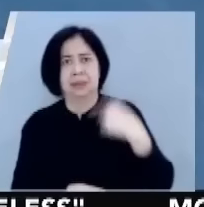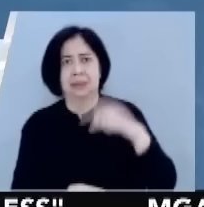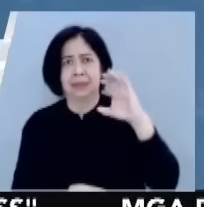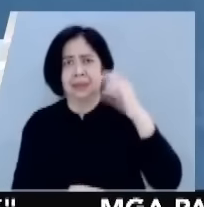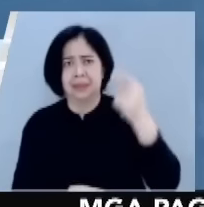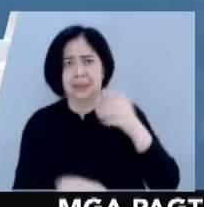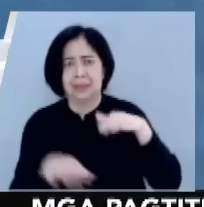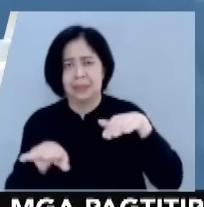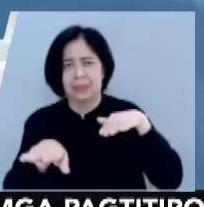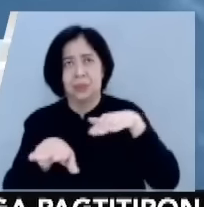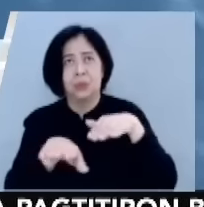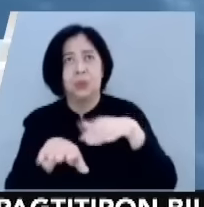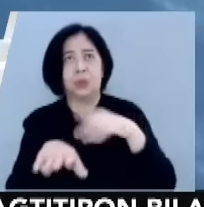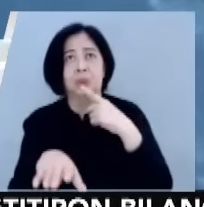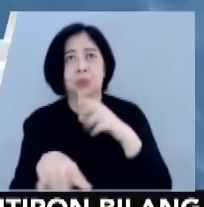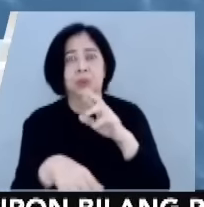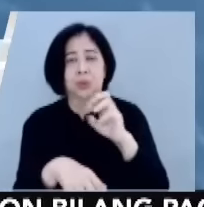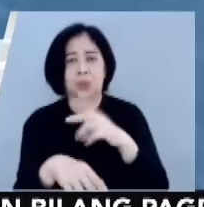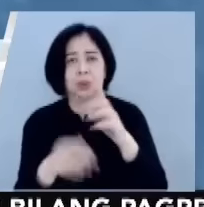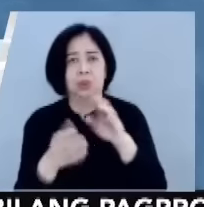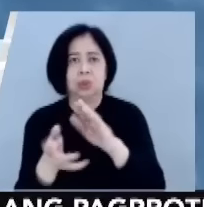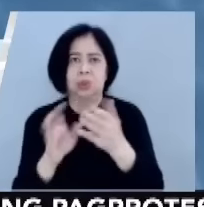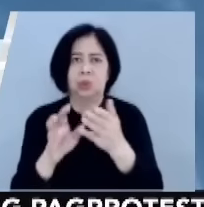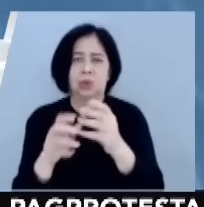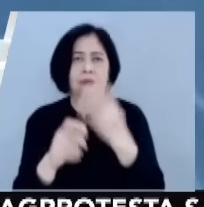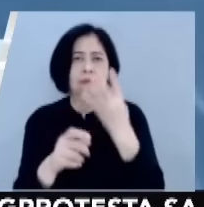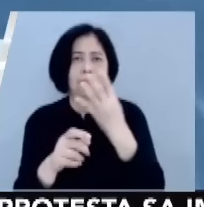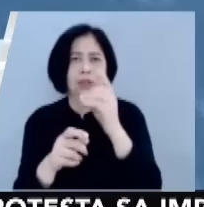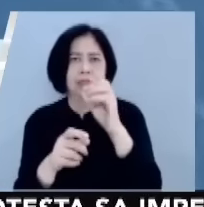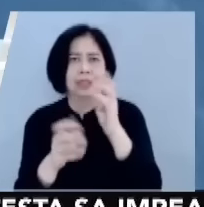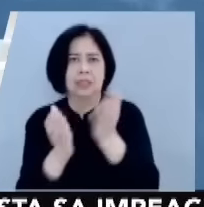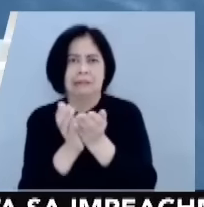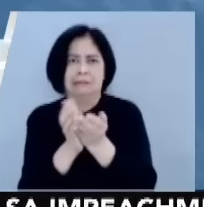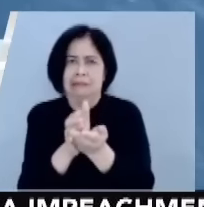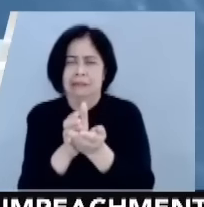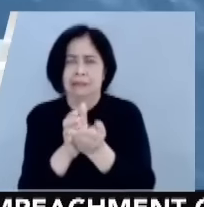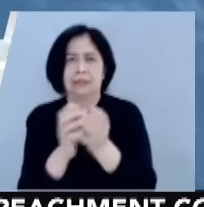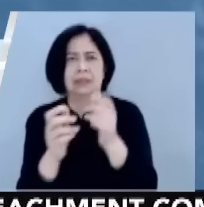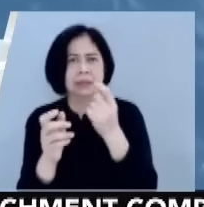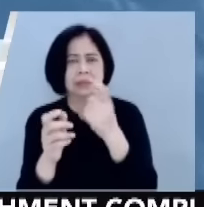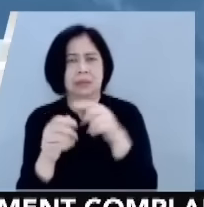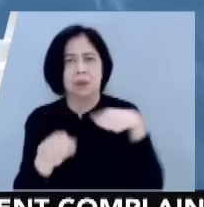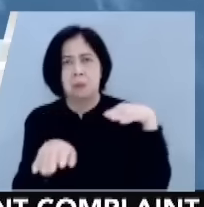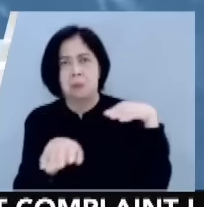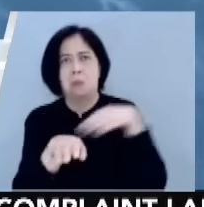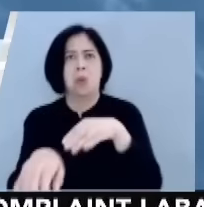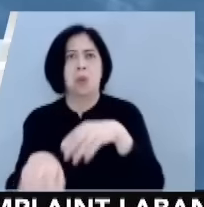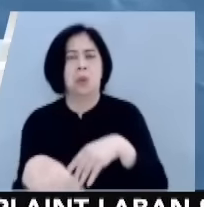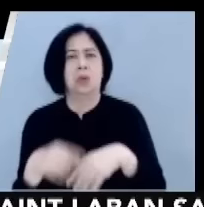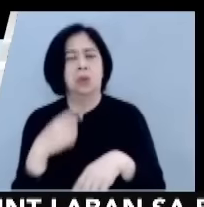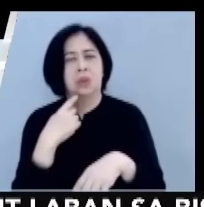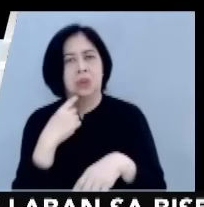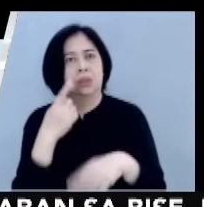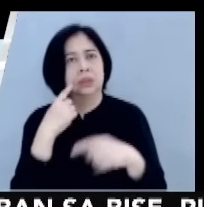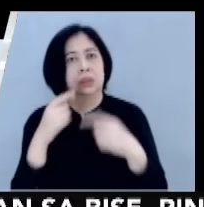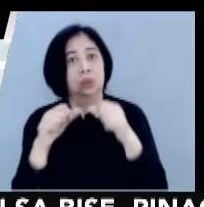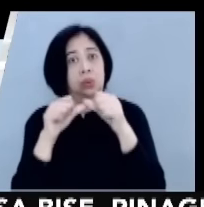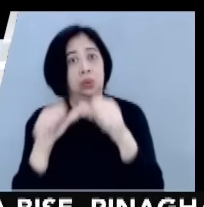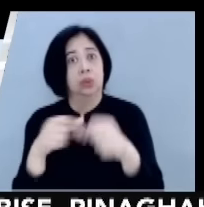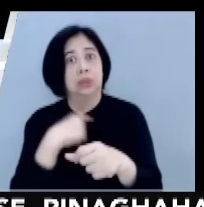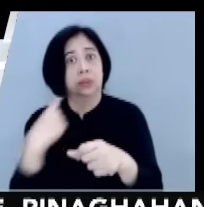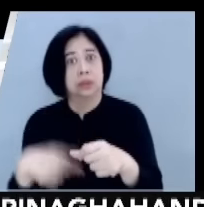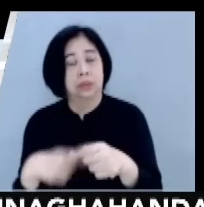sa crew ng barko, tumagilid ang halos 40 degrees ang BRP Datu Pagbuaya nang banggain sila sa gilid. Kung itinuloy daw ng China Coast Guard